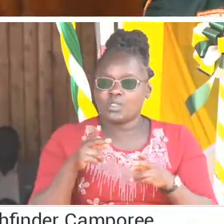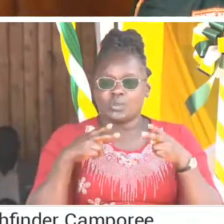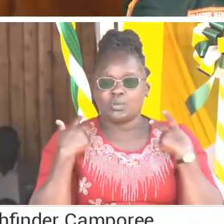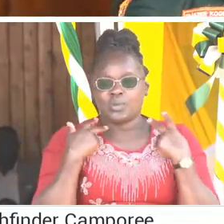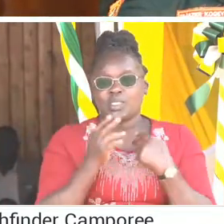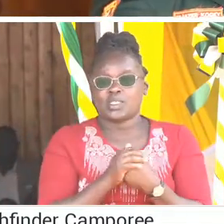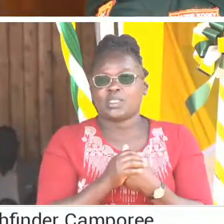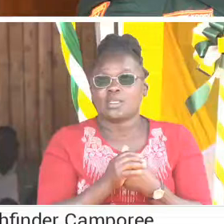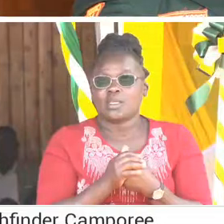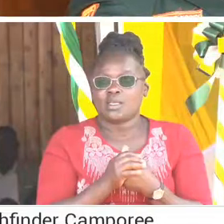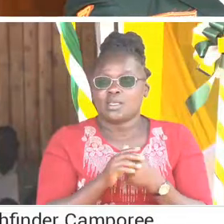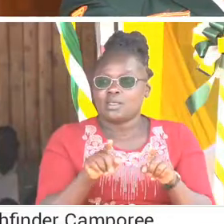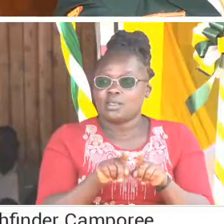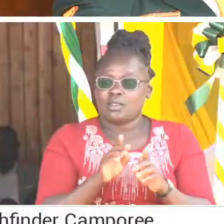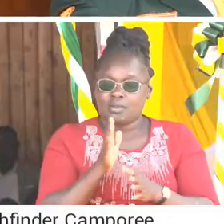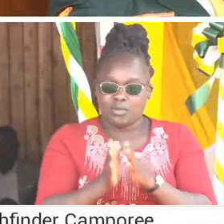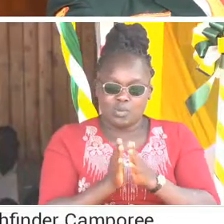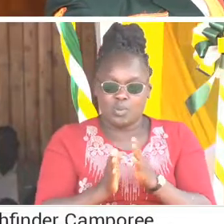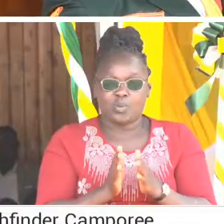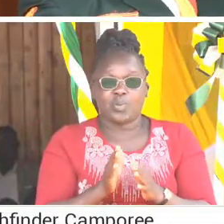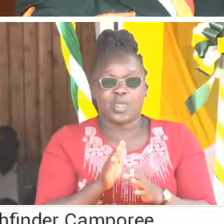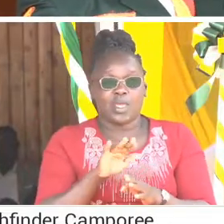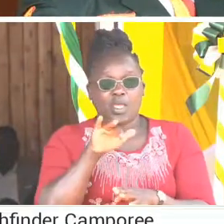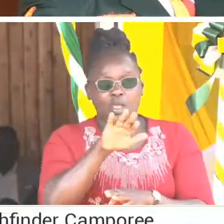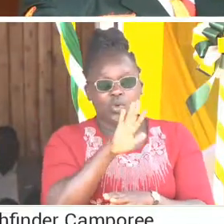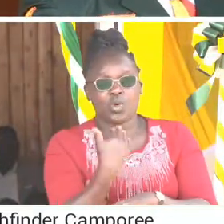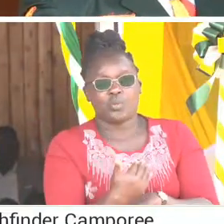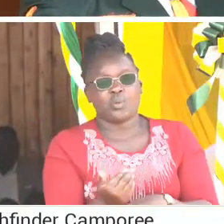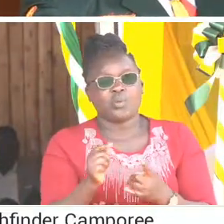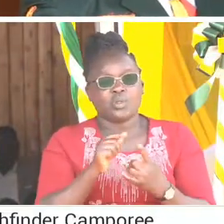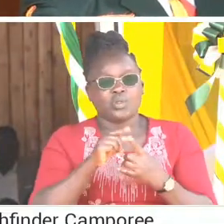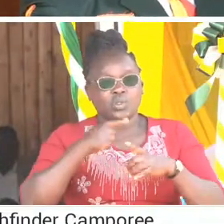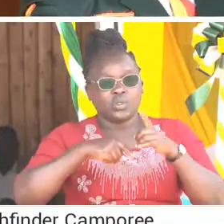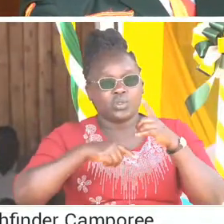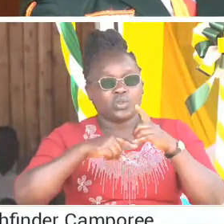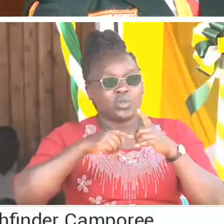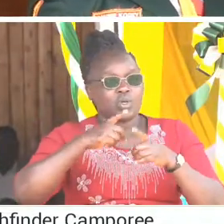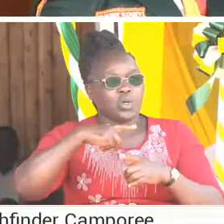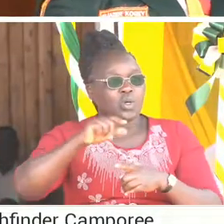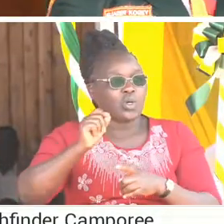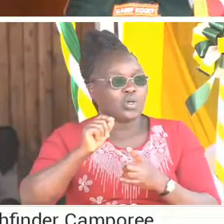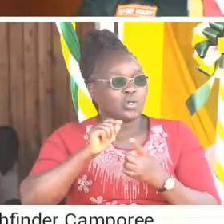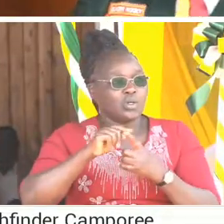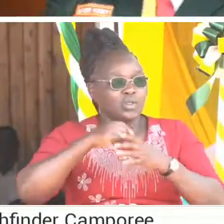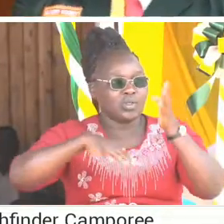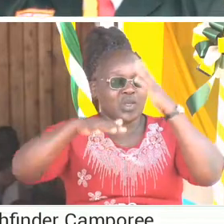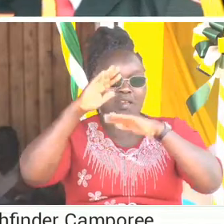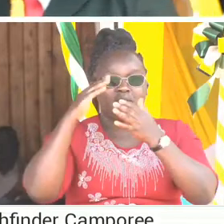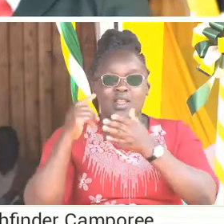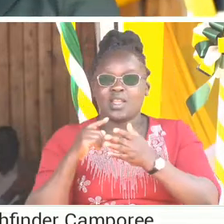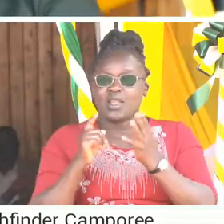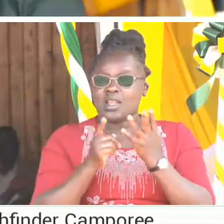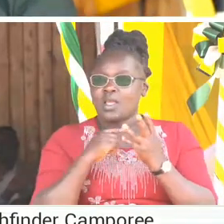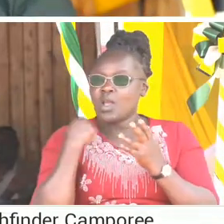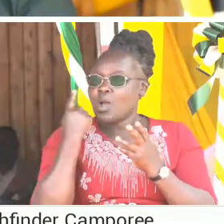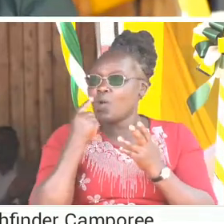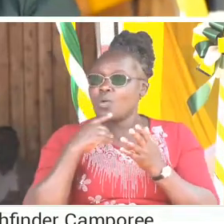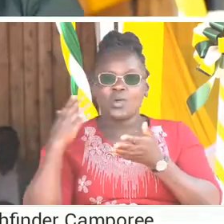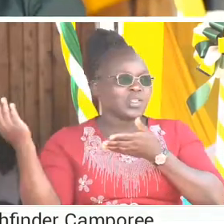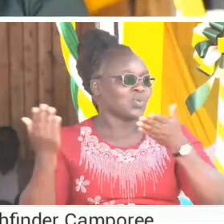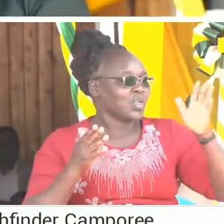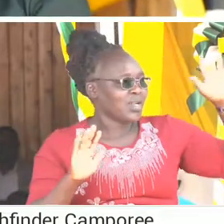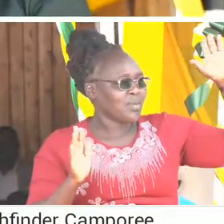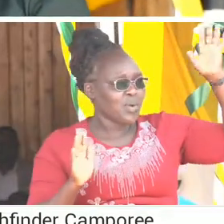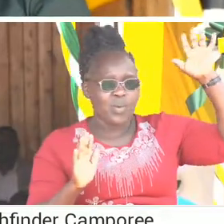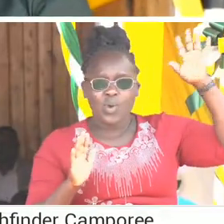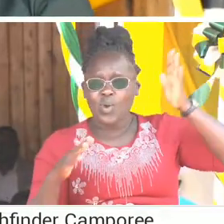wana wako ili waende ufalme wa mbinguni. Wangapi wanamkaribisha kiongozi wetu? Tunawaona kwa mbali, weka